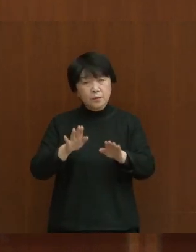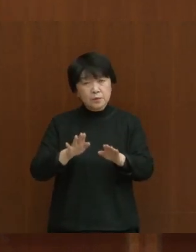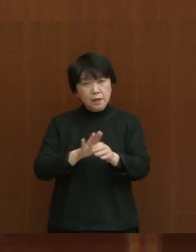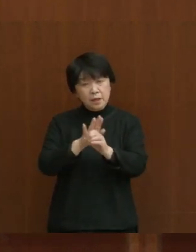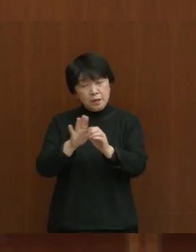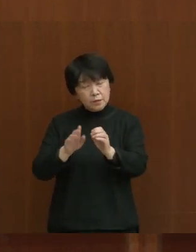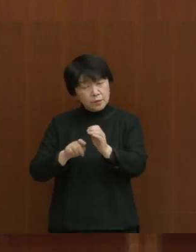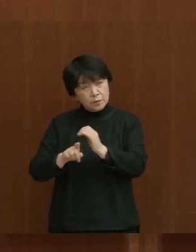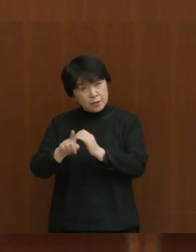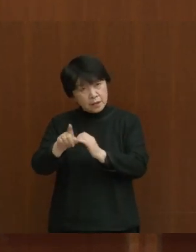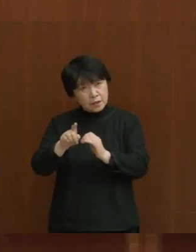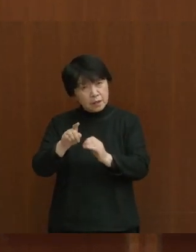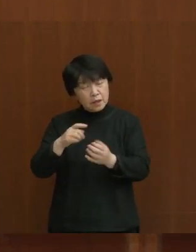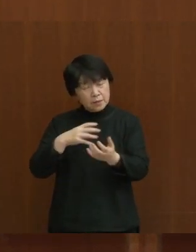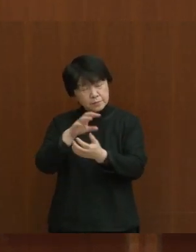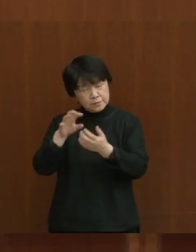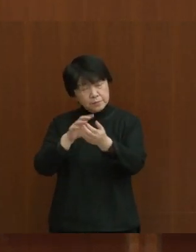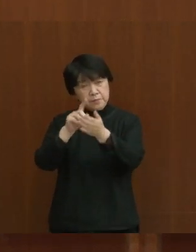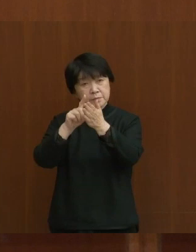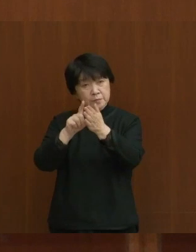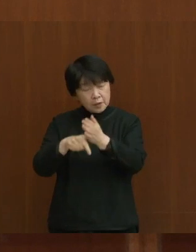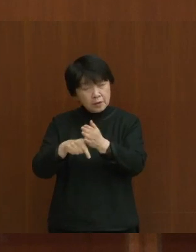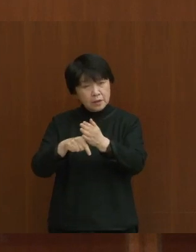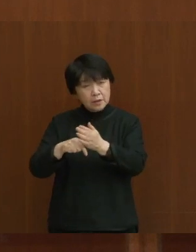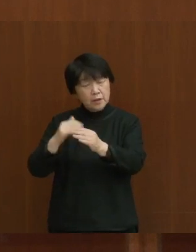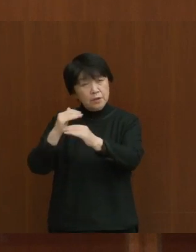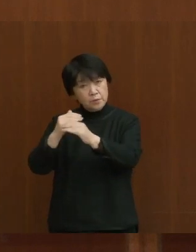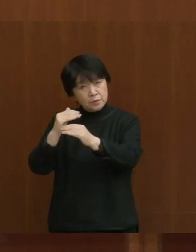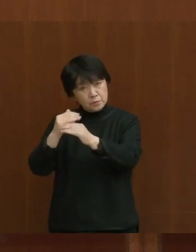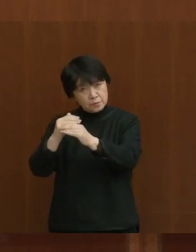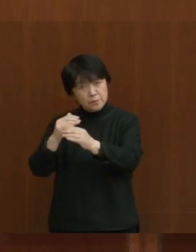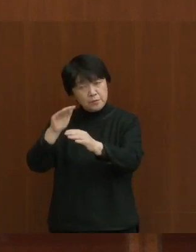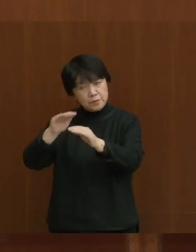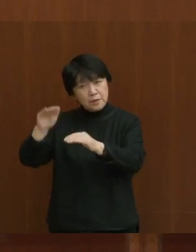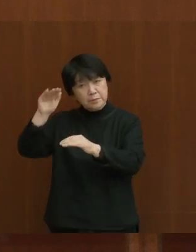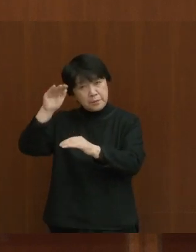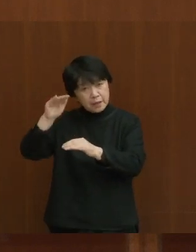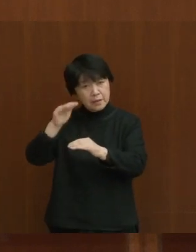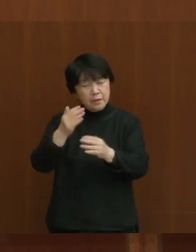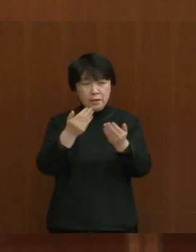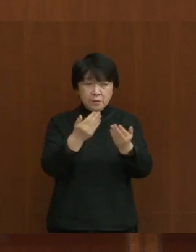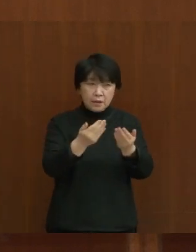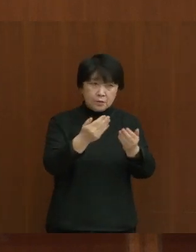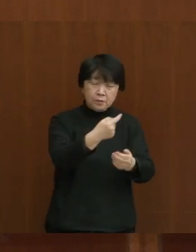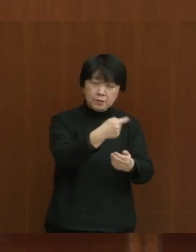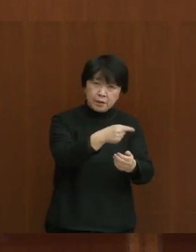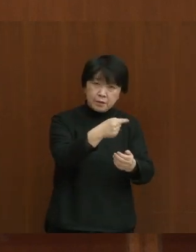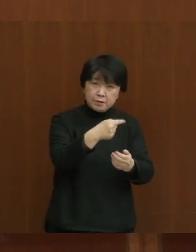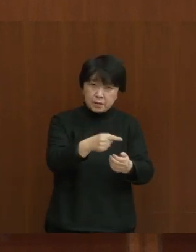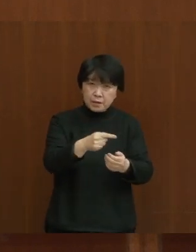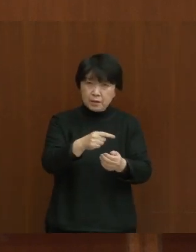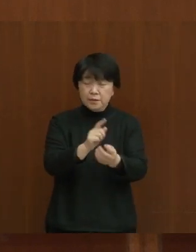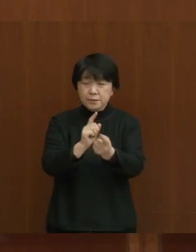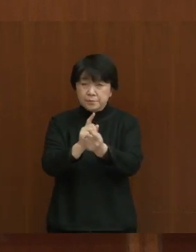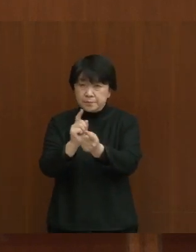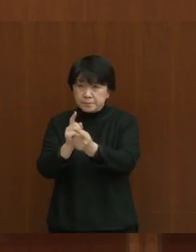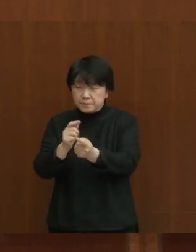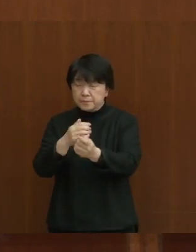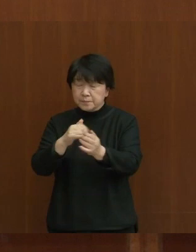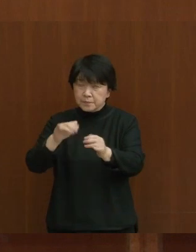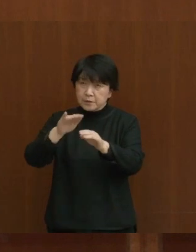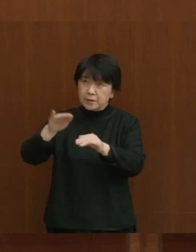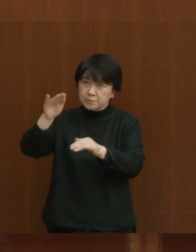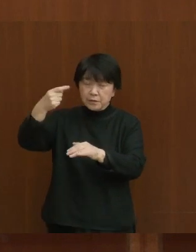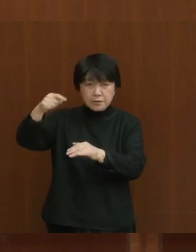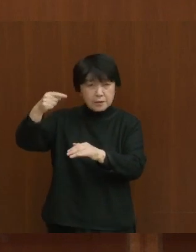、同窓の先輩方や保護者、現職あるいは退職された教職員と本